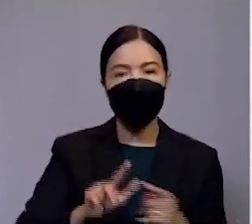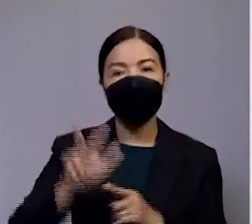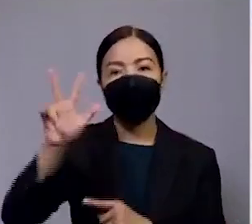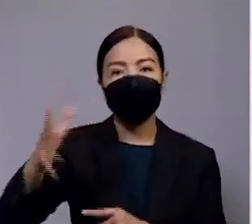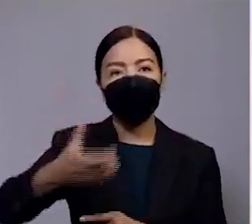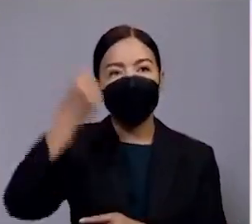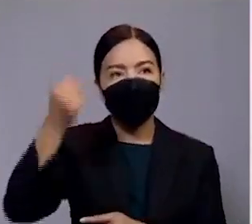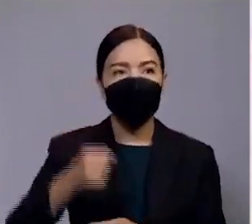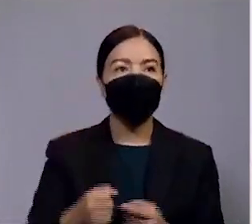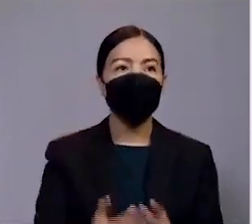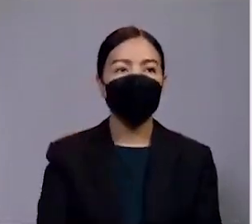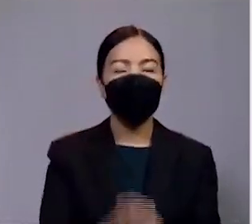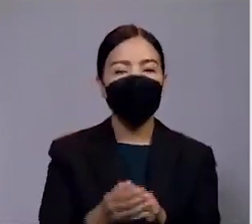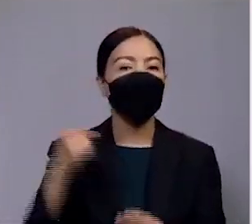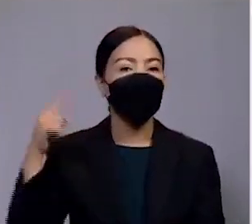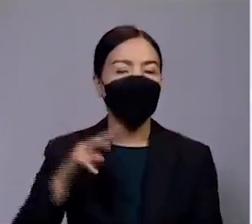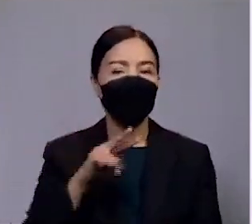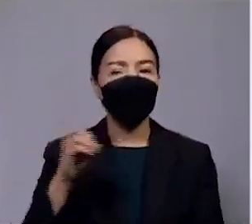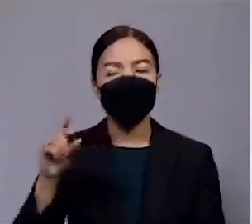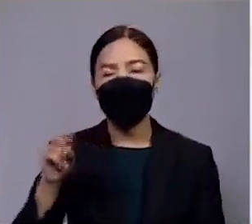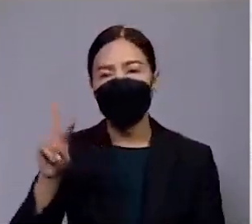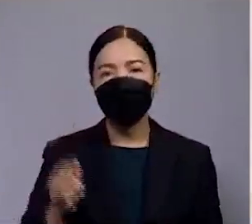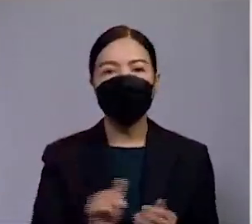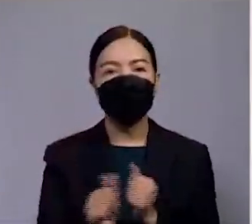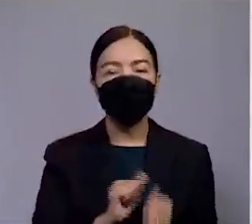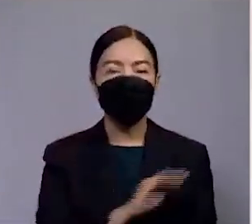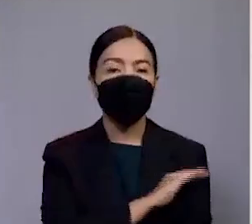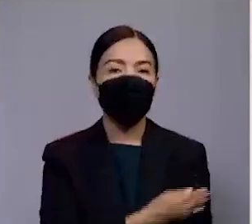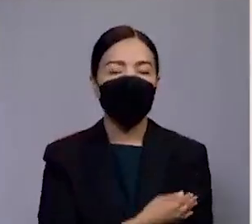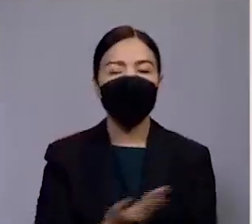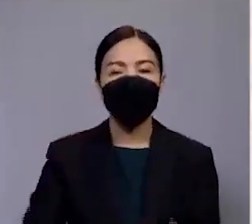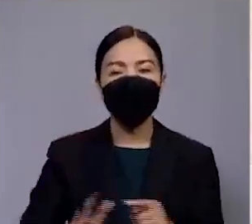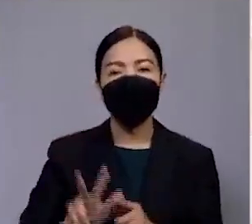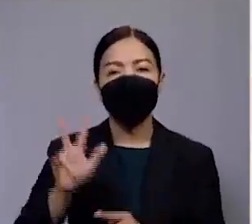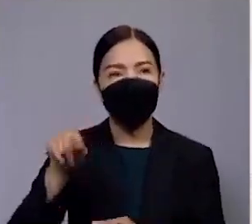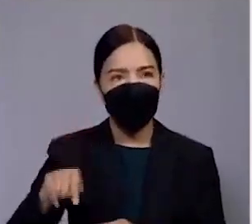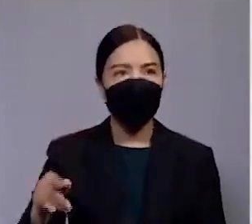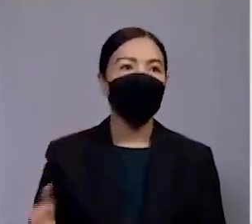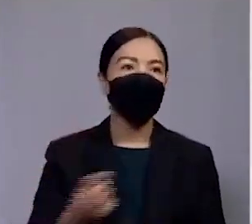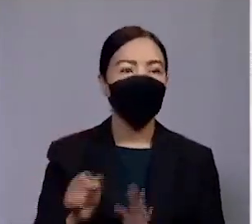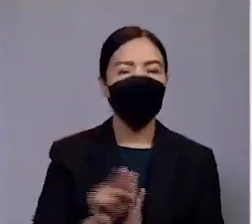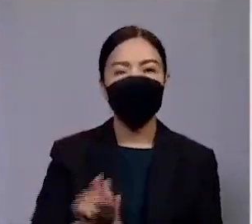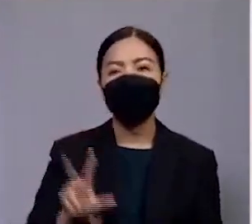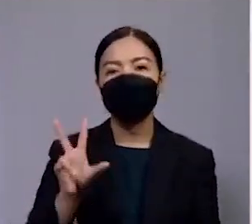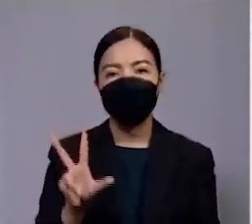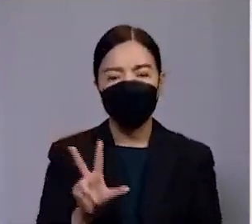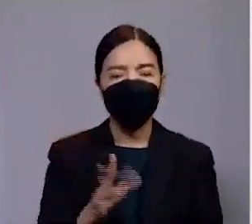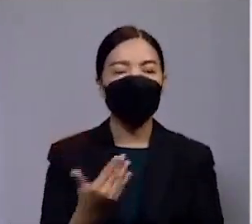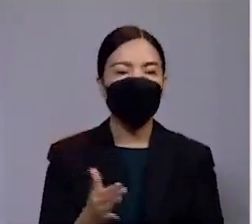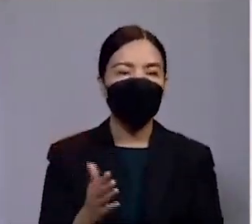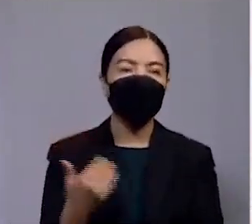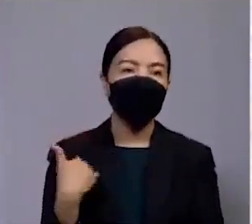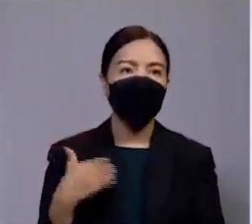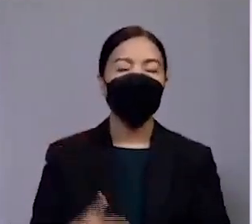วอลเลย์บอลหญิง AVC ครับ2022ที่ประเทศฟิลิปปินส์และเป็นการคว้าอันดับที่3ของรายการนี้ไปครองเป็นสมัยที่3ติดต่อกันนอกจ